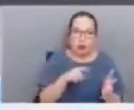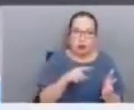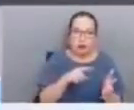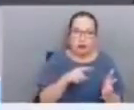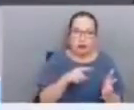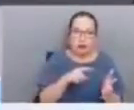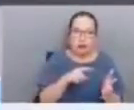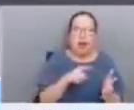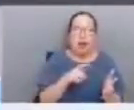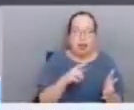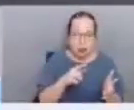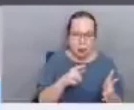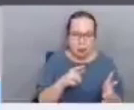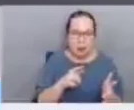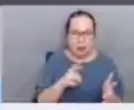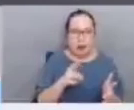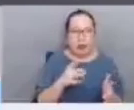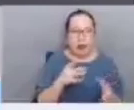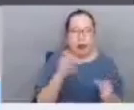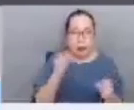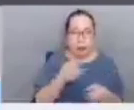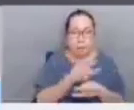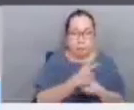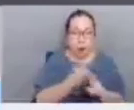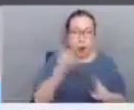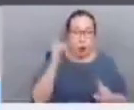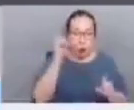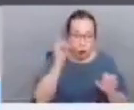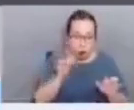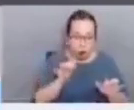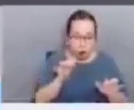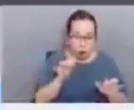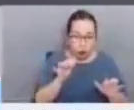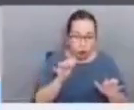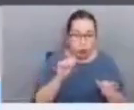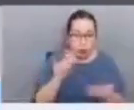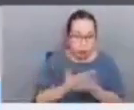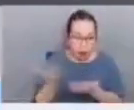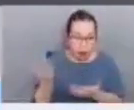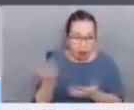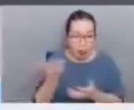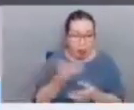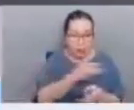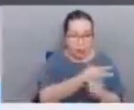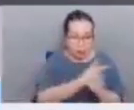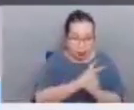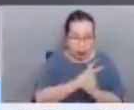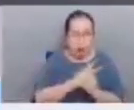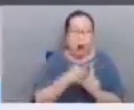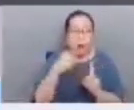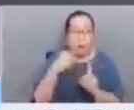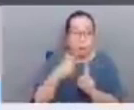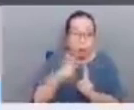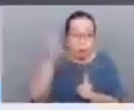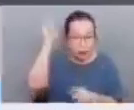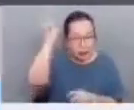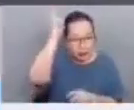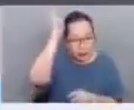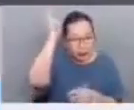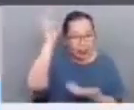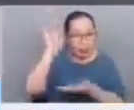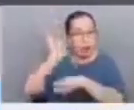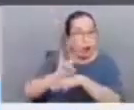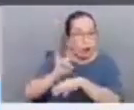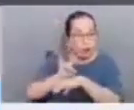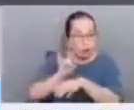to. Sumusunod ako sa IATF protocols as much as possible. Lahat kami, walang face-to-face contact,